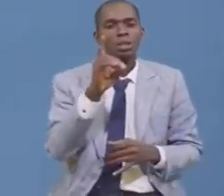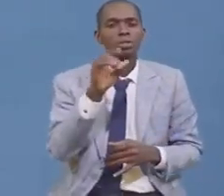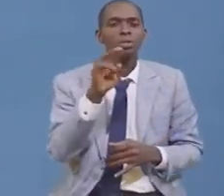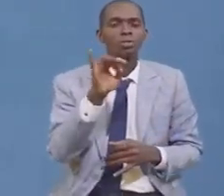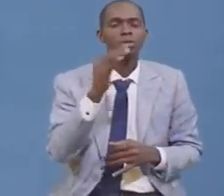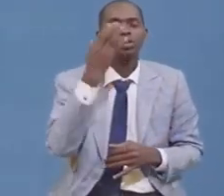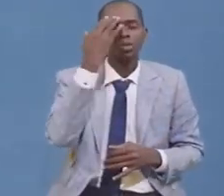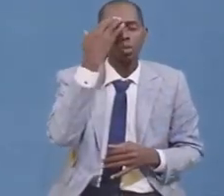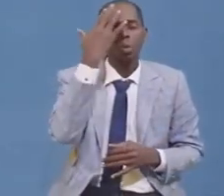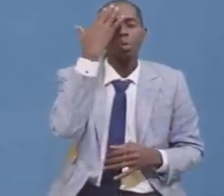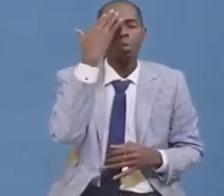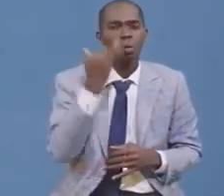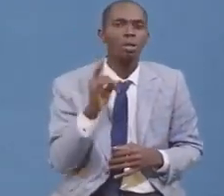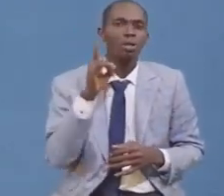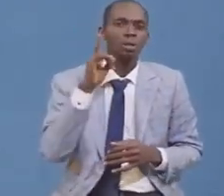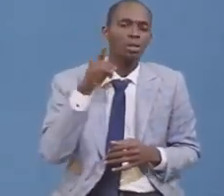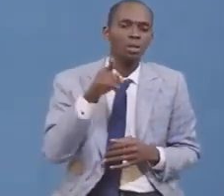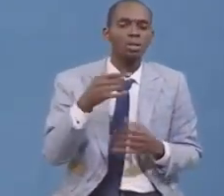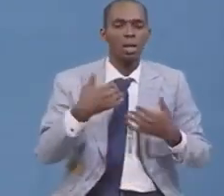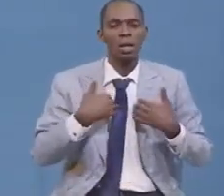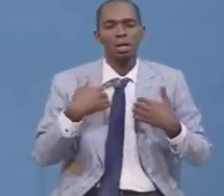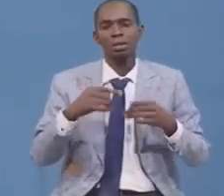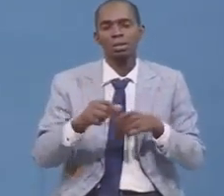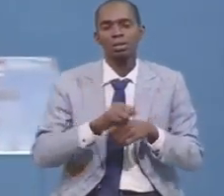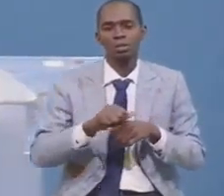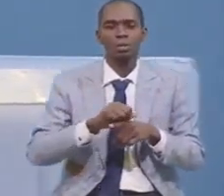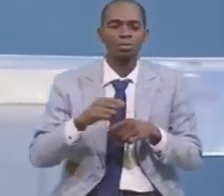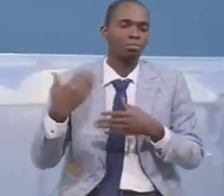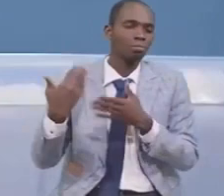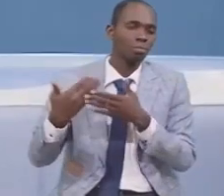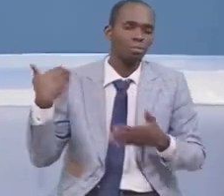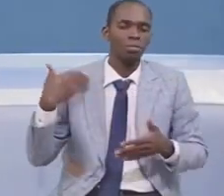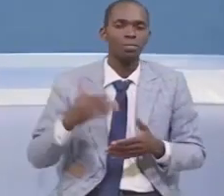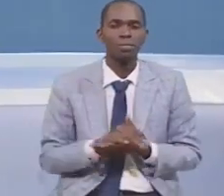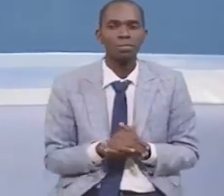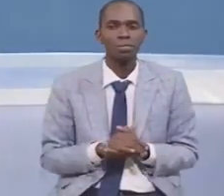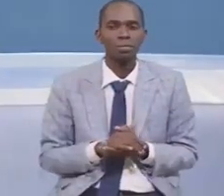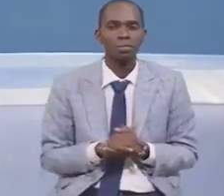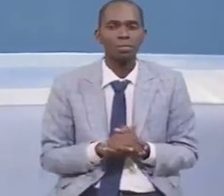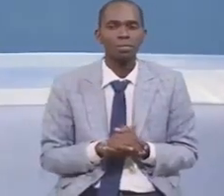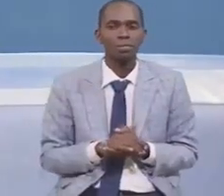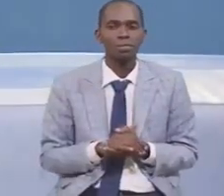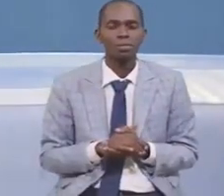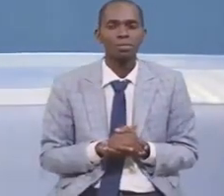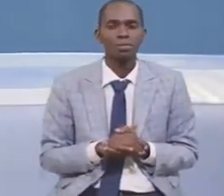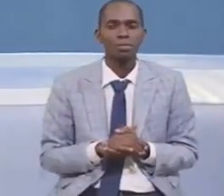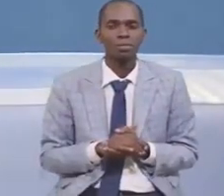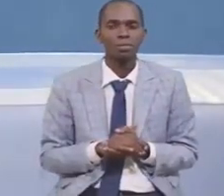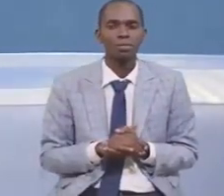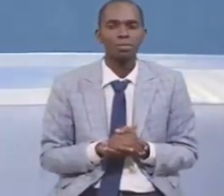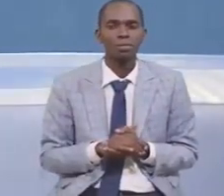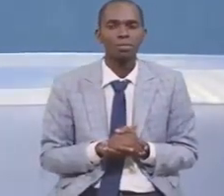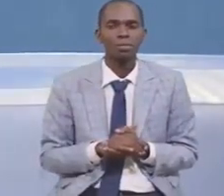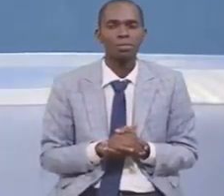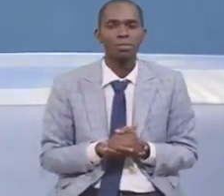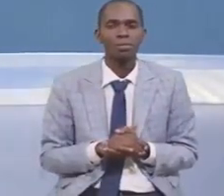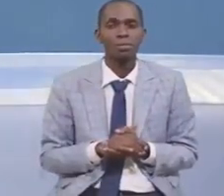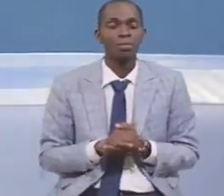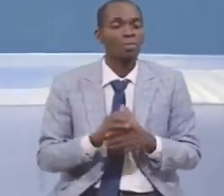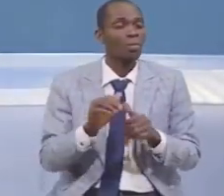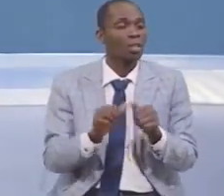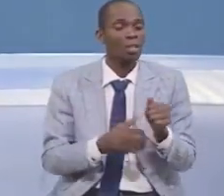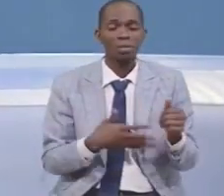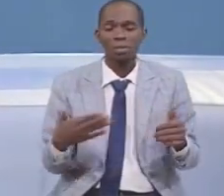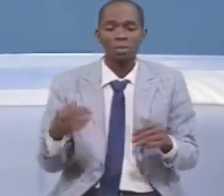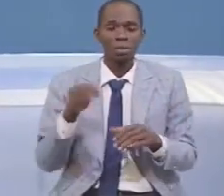పొందిన శిక్షణ లేక తర్బీదు, రాళ్ళు ఎలా తీసుకోవాలి, వడిసెల్లో ఎలా పెట్టాలి, గురిని ఎలా కొట్టాలి, ఆ శిక్షణ అంతా ఎందుకో ఇప్పుడు తెలుస్తుంది. ఎవ్రీథింగ్